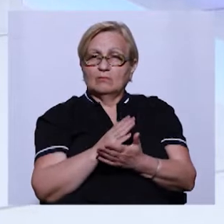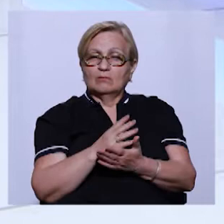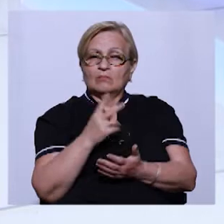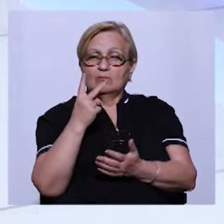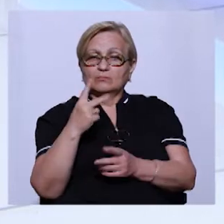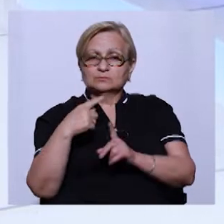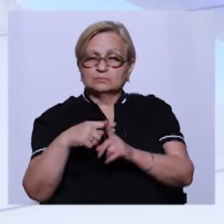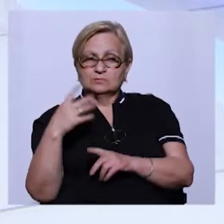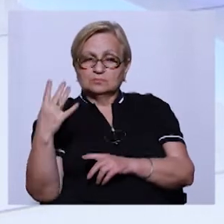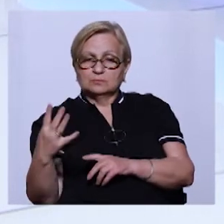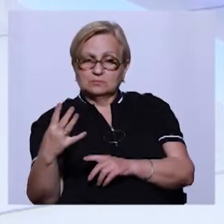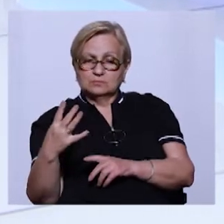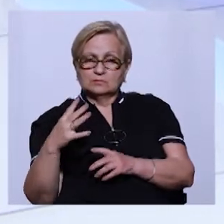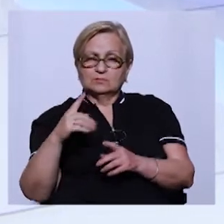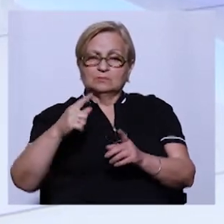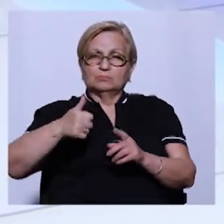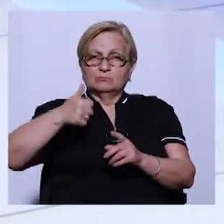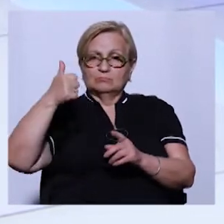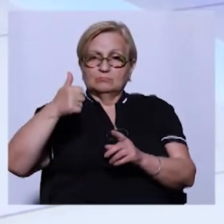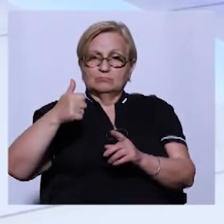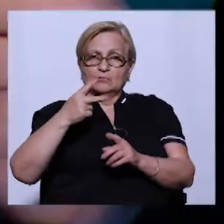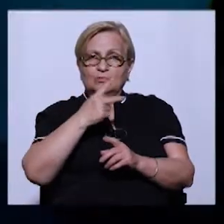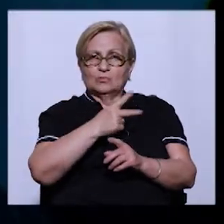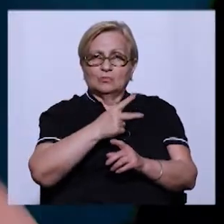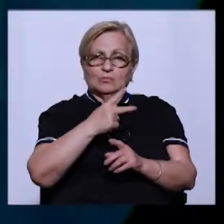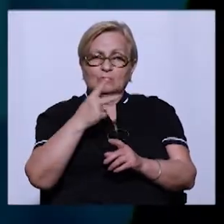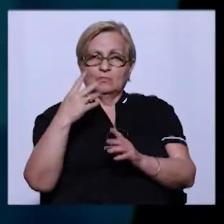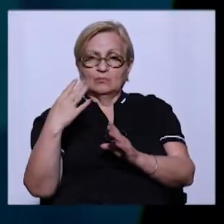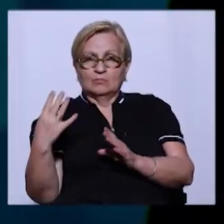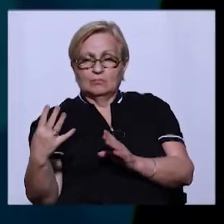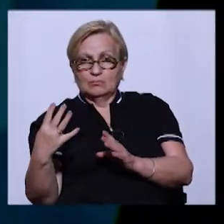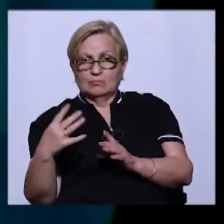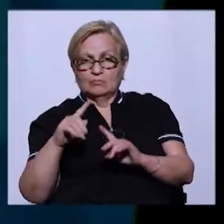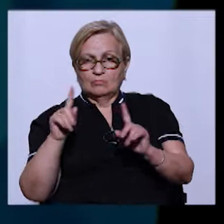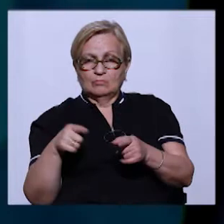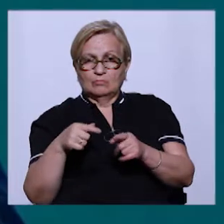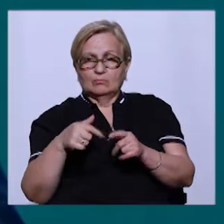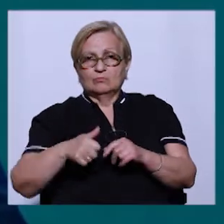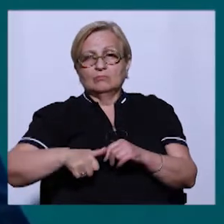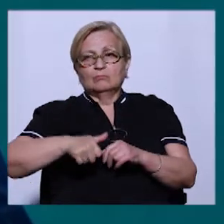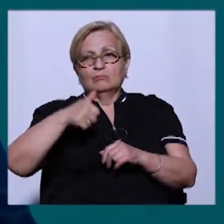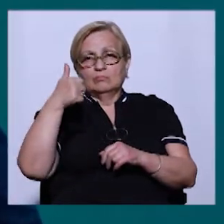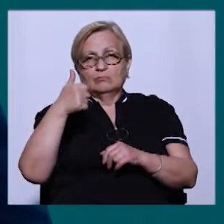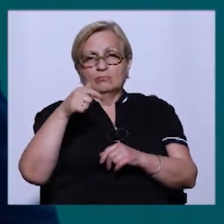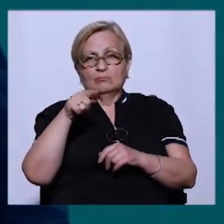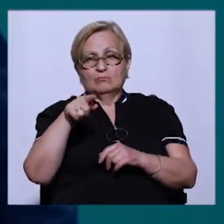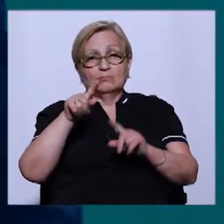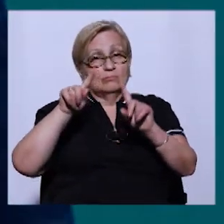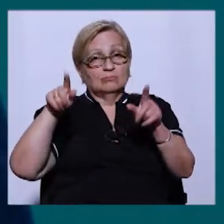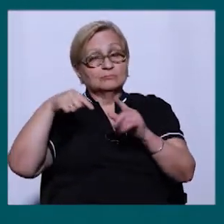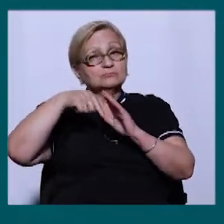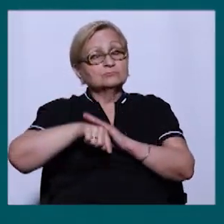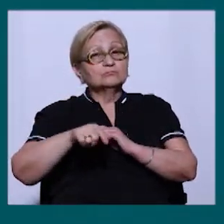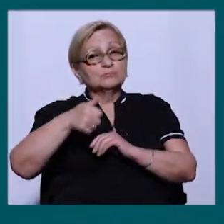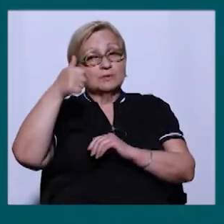2-ს დამატებული 4-ის შესაკრები 2 და 3, 2-ს დამატებული 4 ბრჩხილებში უპირატესობა ენიჭება ჯერ